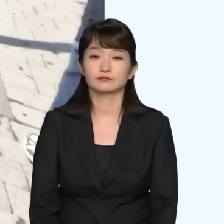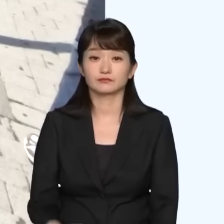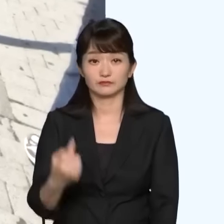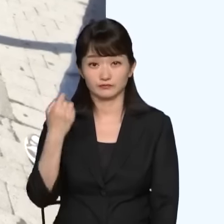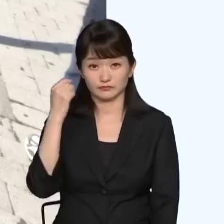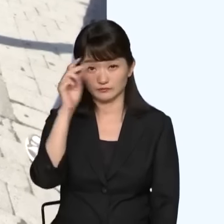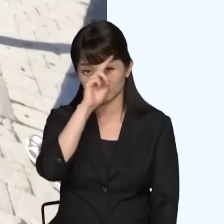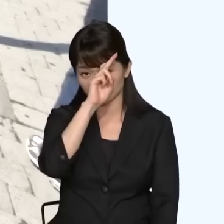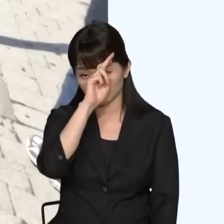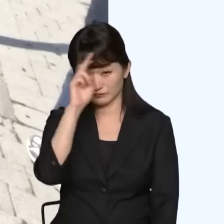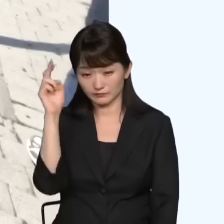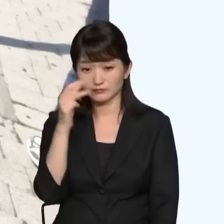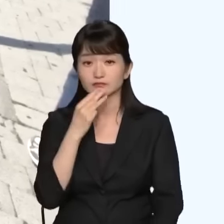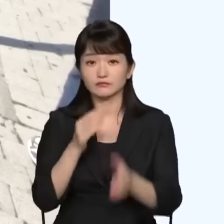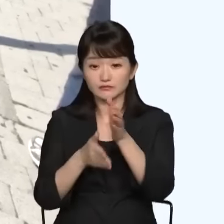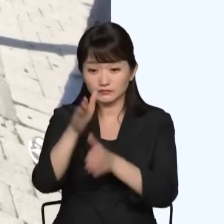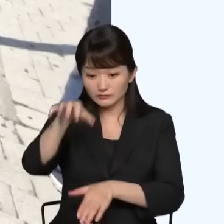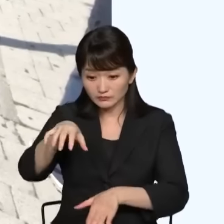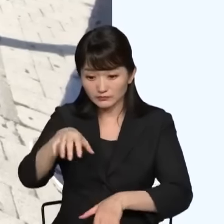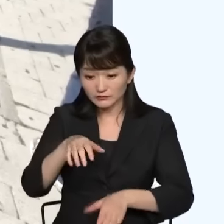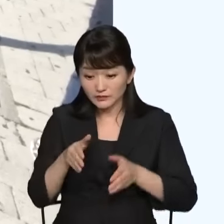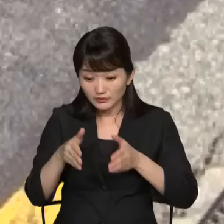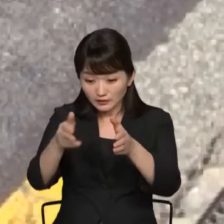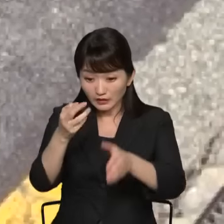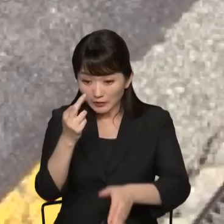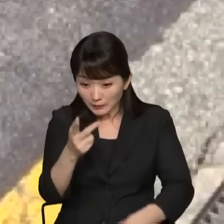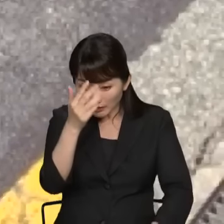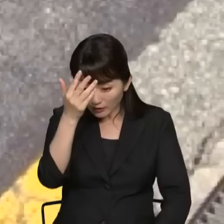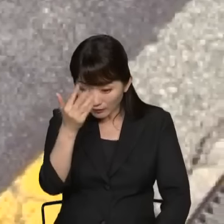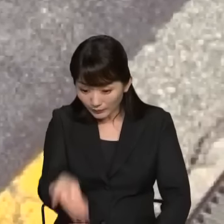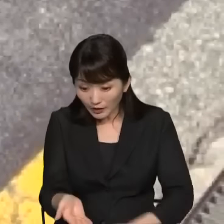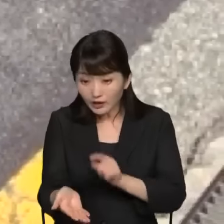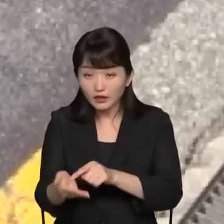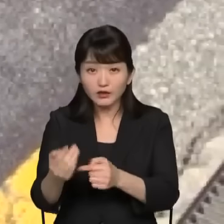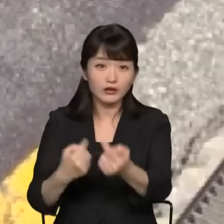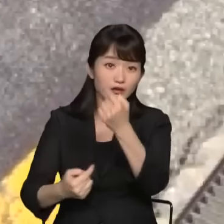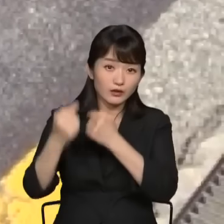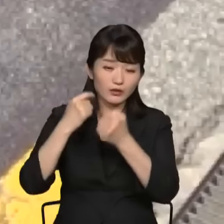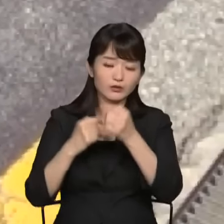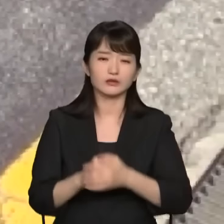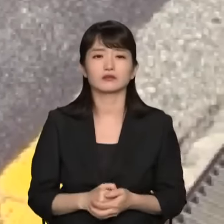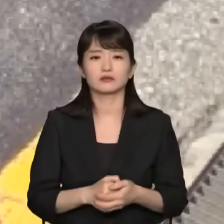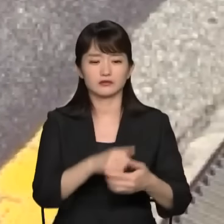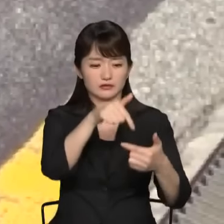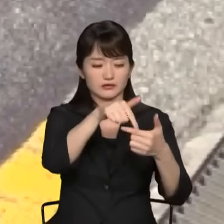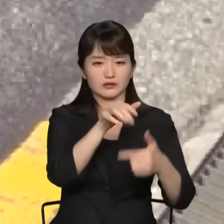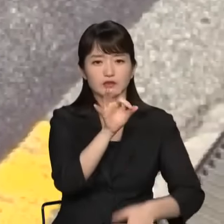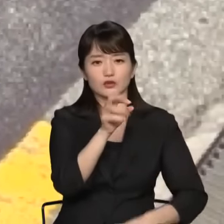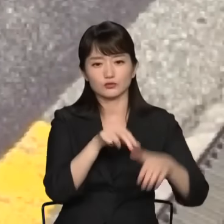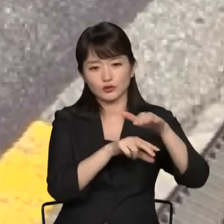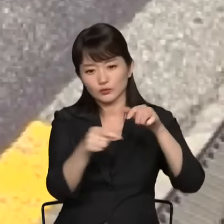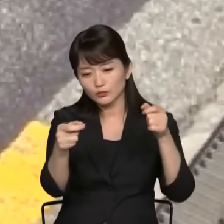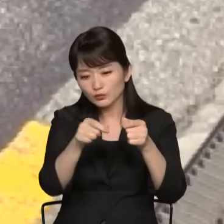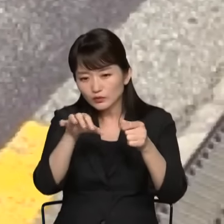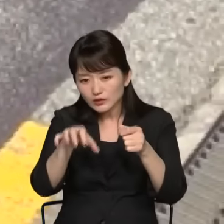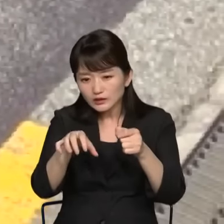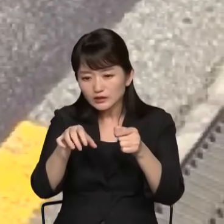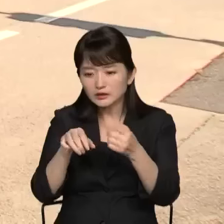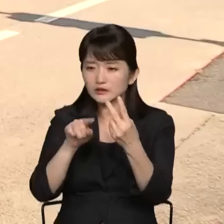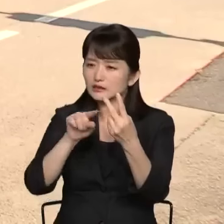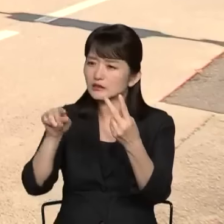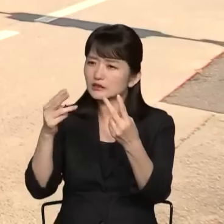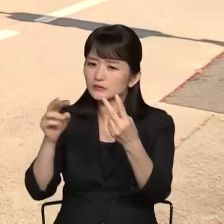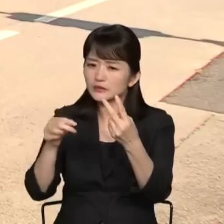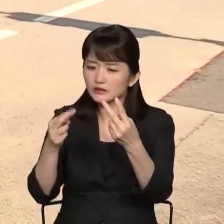어제 오후 서울 시내에서 땅꺼짐 신고가 잇따라 들어왔습니다. 강남 언주역 인근에서는 2에서 3cm 정도로